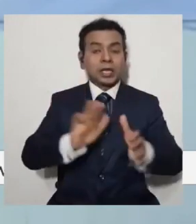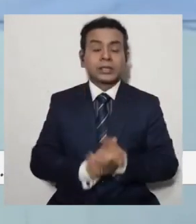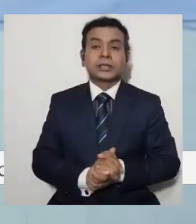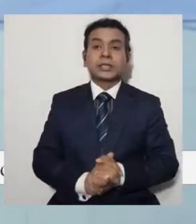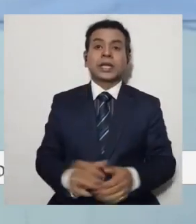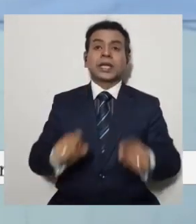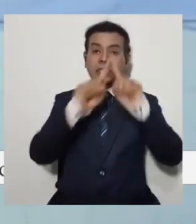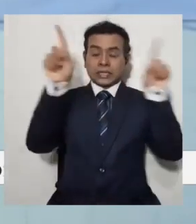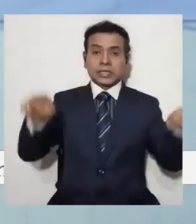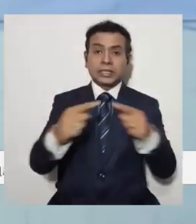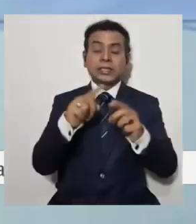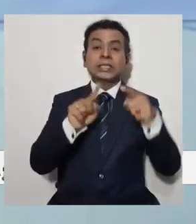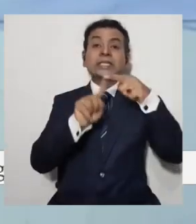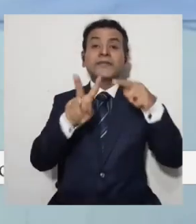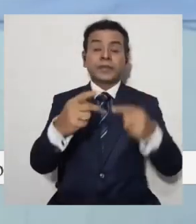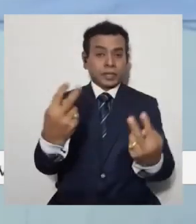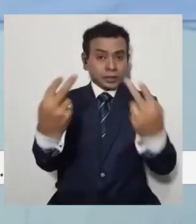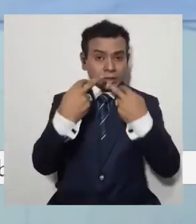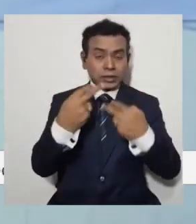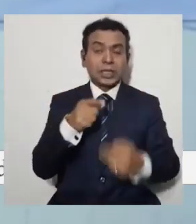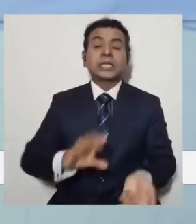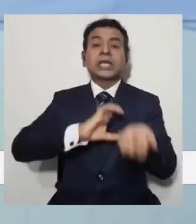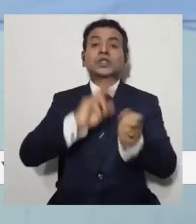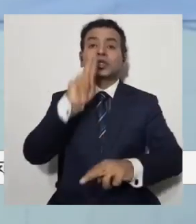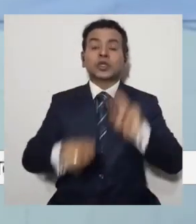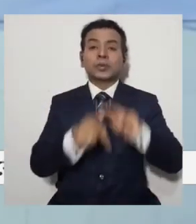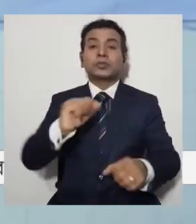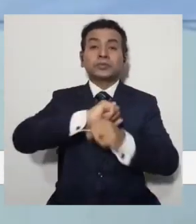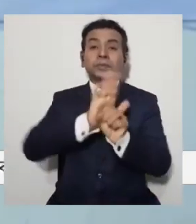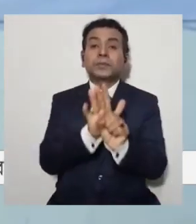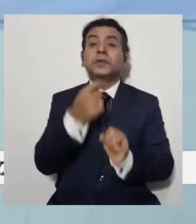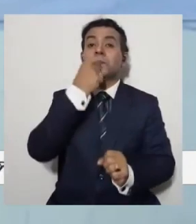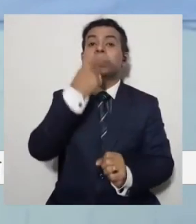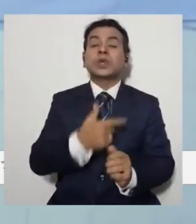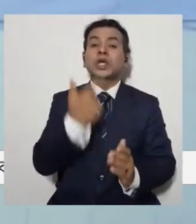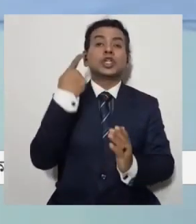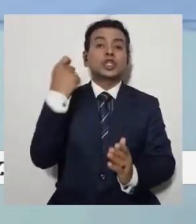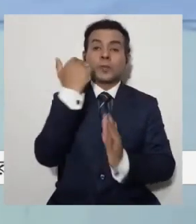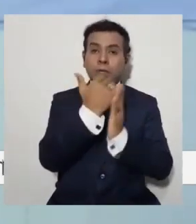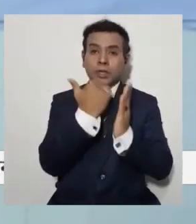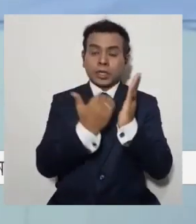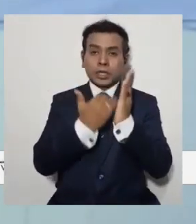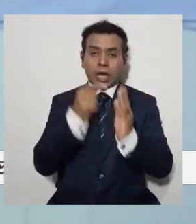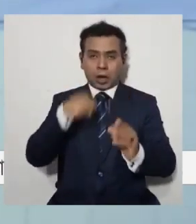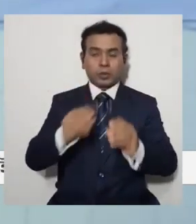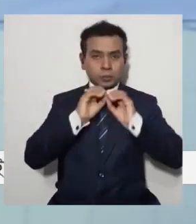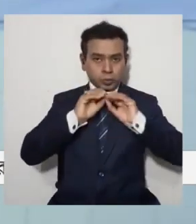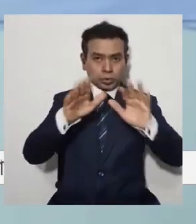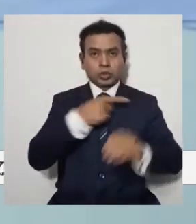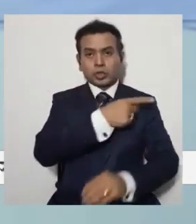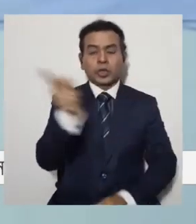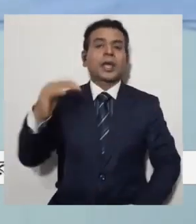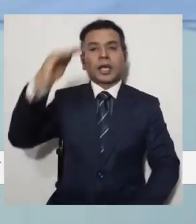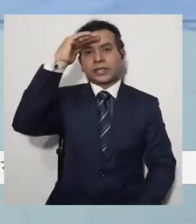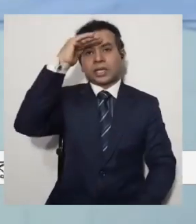বিষয়ক স্বাস্থ্য বুলেটিন আপনারা দেখে থাকেন, সবাইকে আসসালামু আলাইকুম। আমি অধ্যাপক ডাক্তার নাসিমা